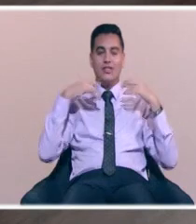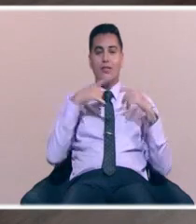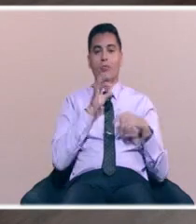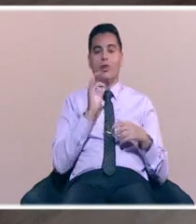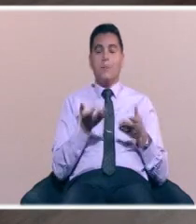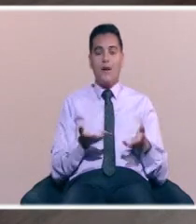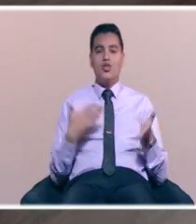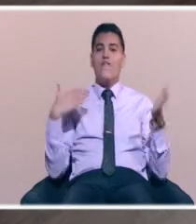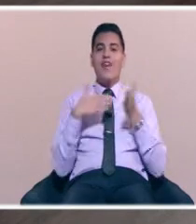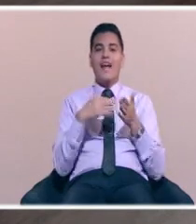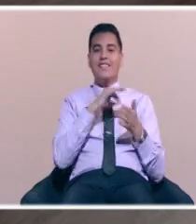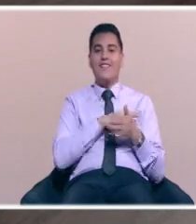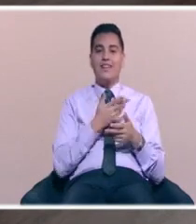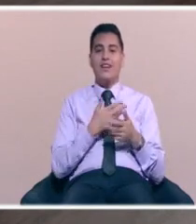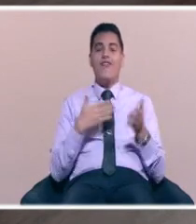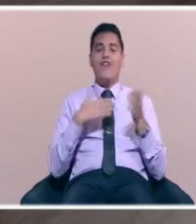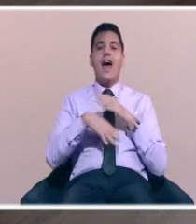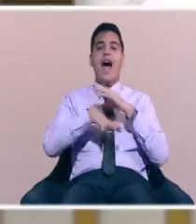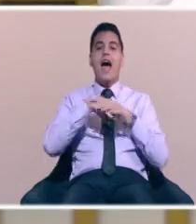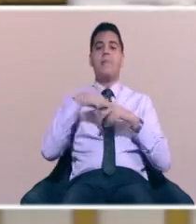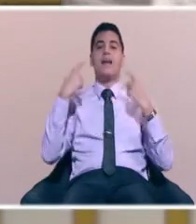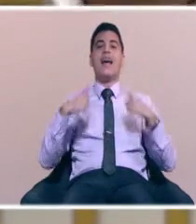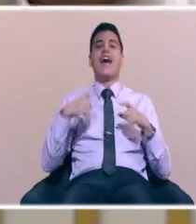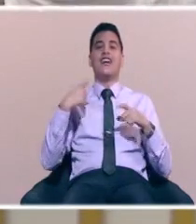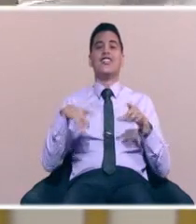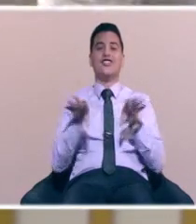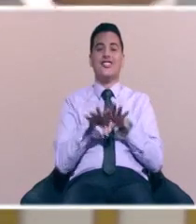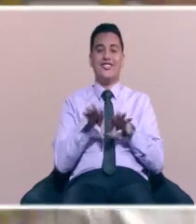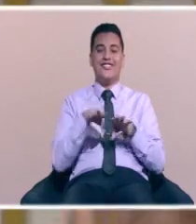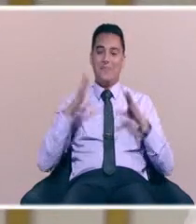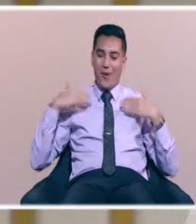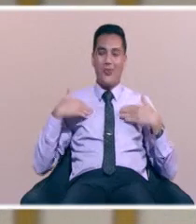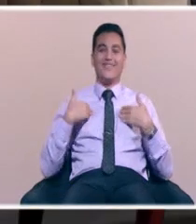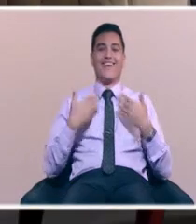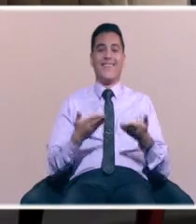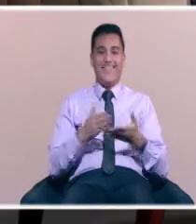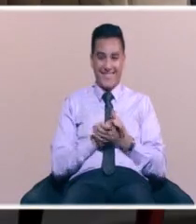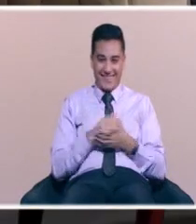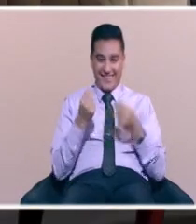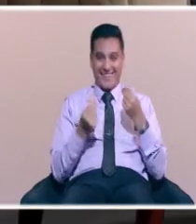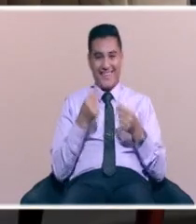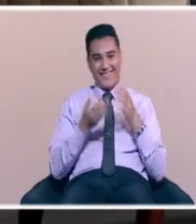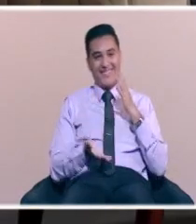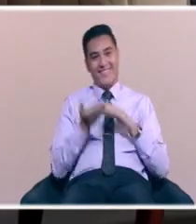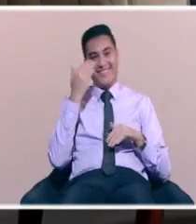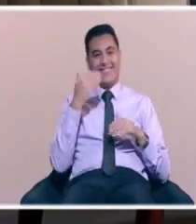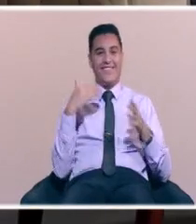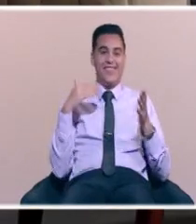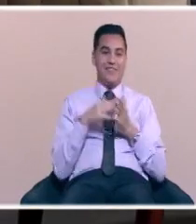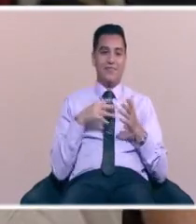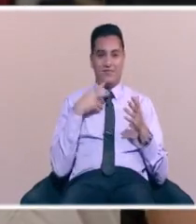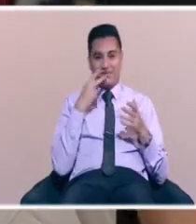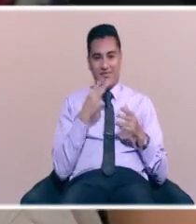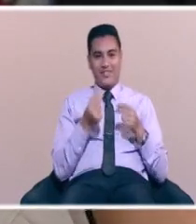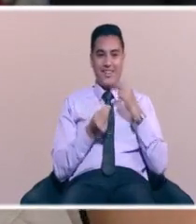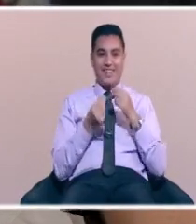هيقعد ينزل دي كتير ويبقى هو العيش عنده، يعني اللي عايز عيش يجي لابو دي. بس والله ما بهزر، وكان بكلم بجد عايز اعمل فيلم كده فعلا. يعني قلت له